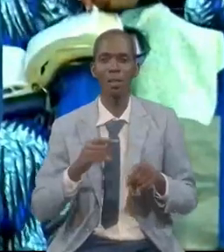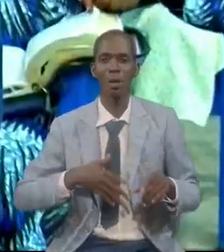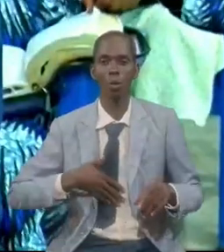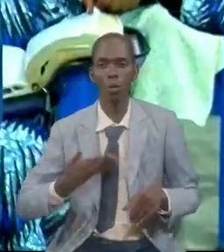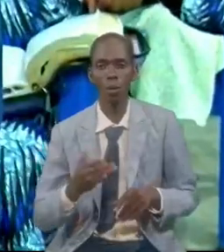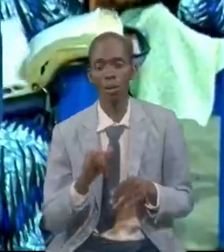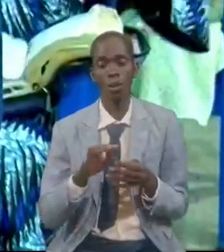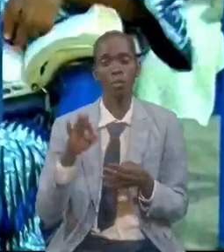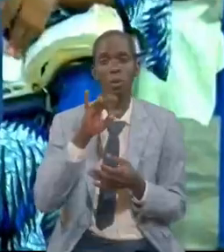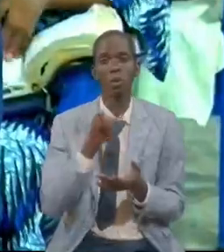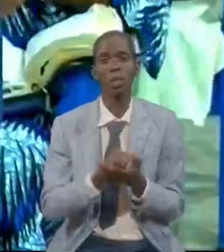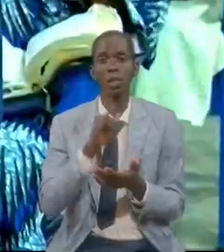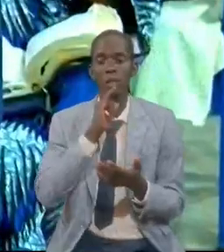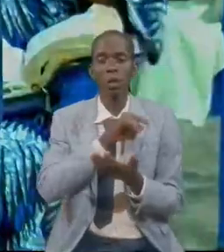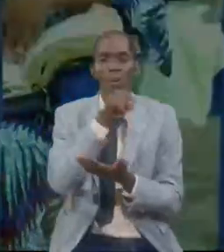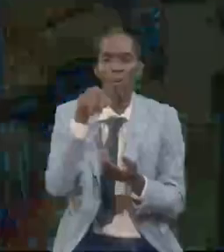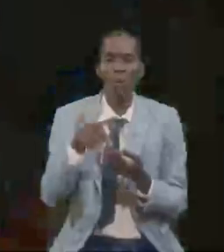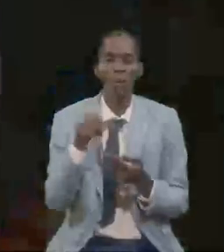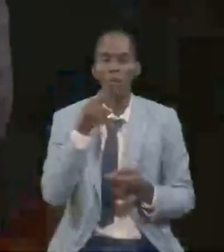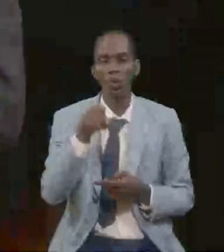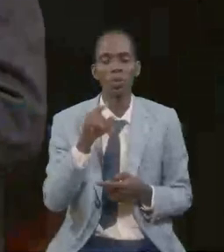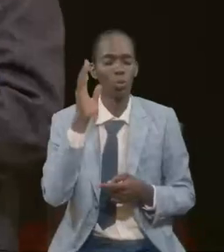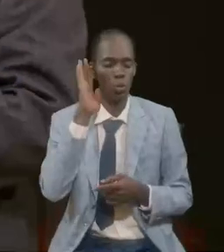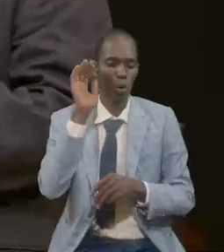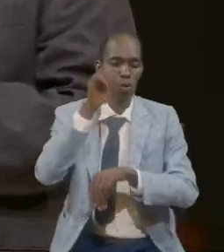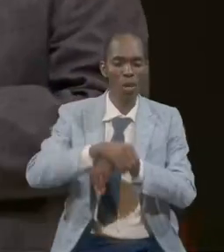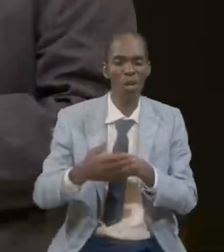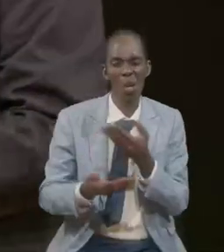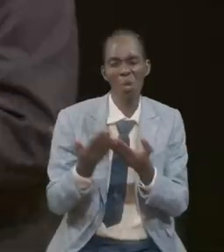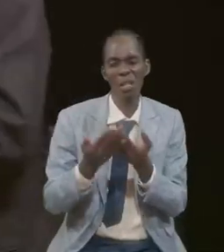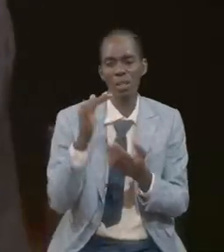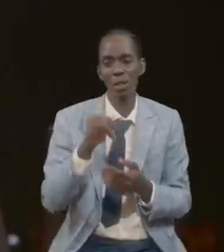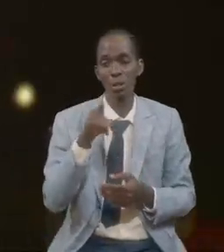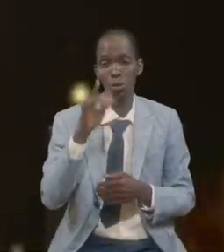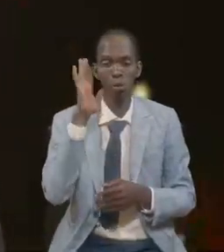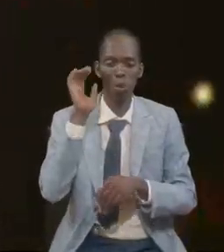disposé, alors c'est ainsi que vous allez vaincre facilement. Vous allez vaincre.